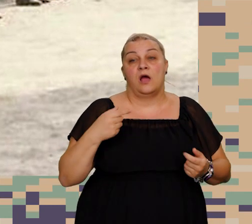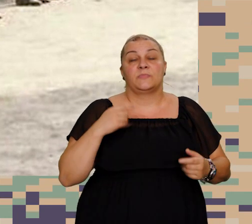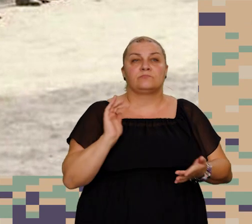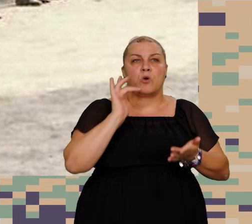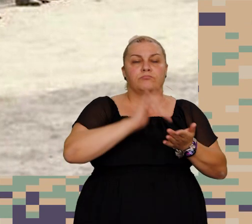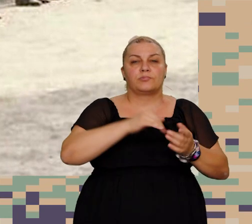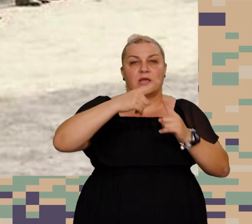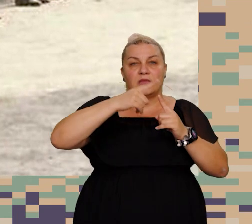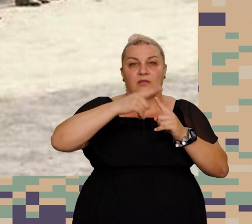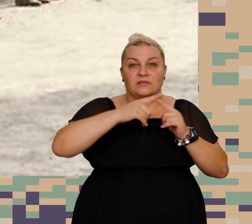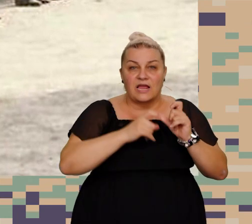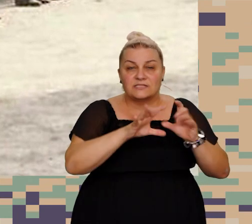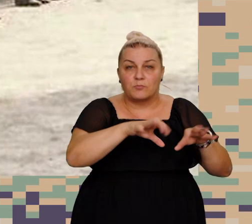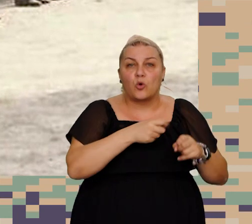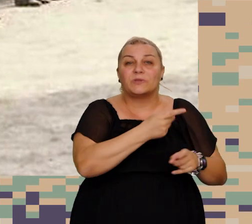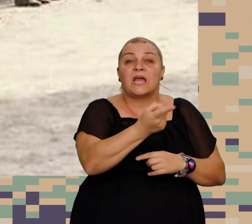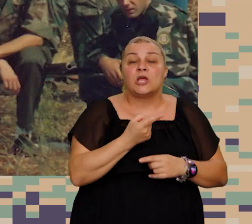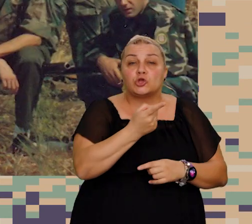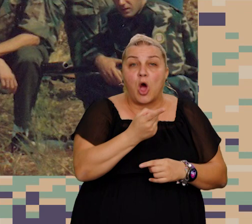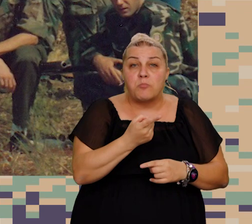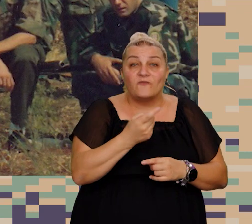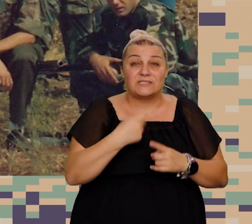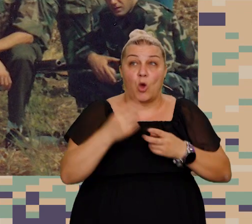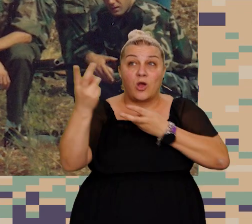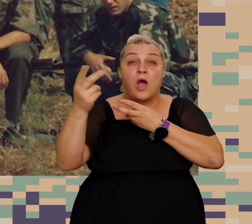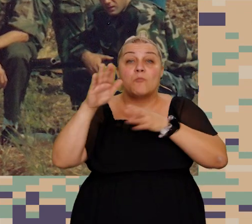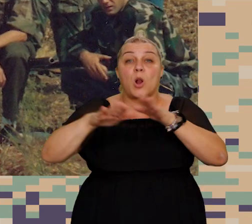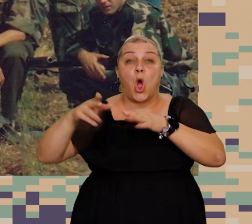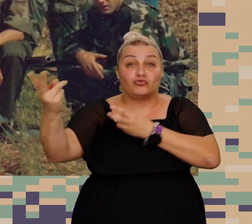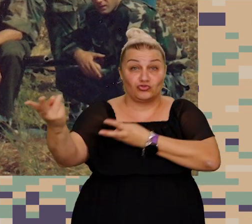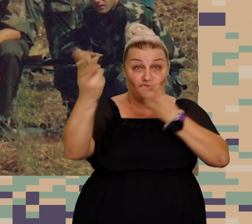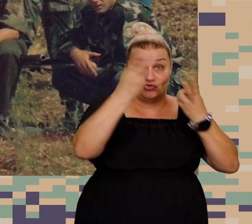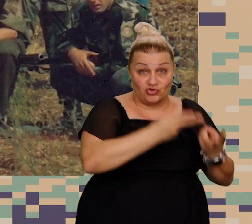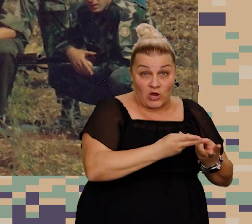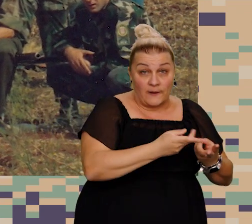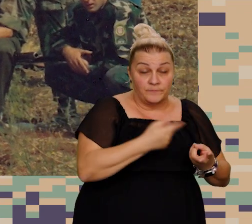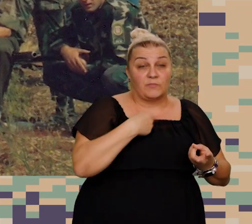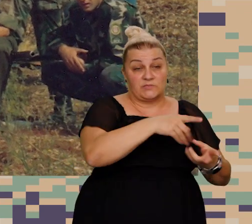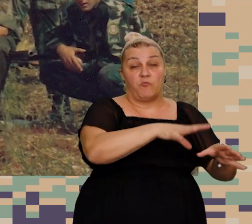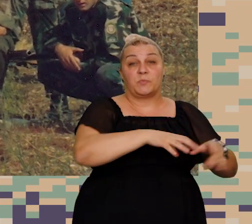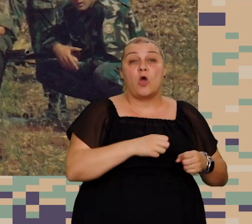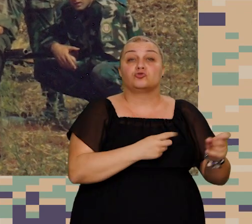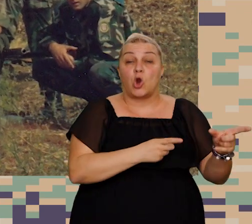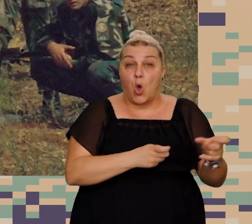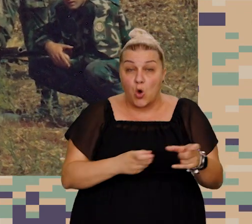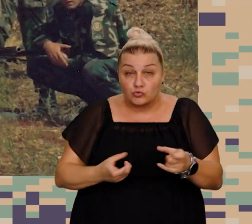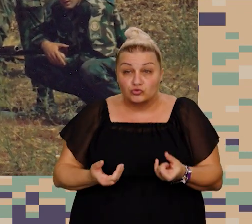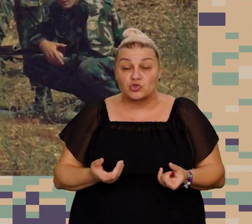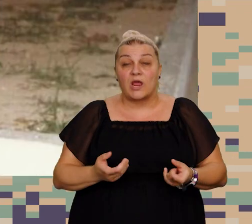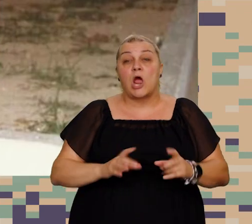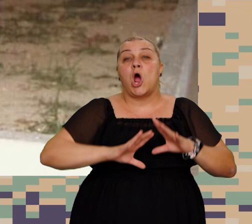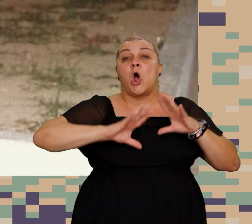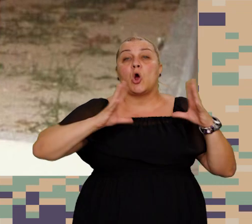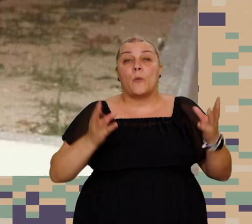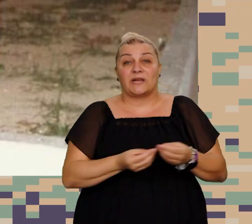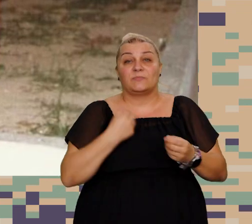smo na TTS prvo po topove koji su došli iz Ploča. To smo preuzeli oružje, kompletirali